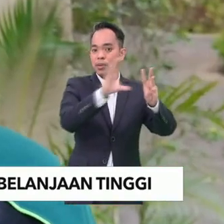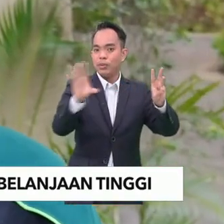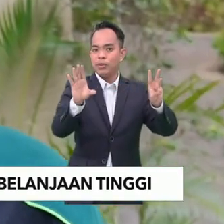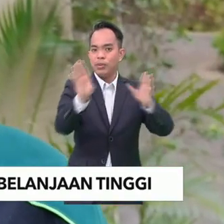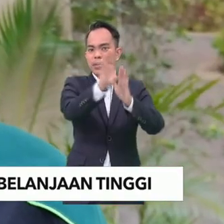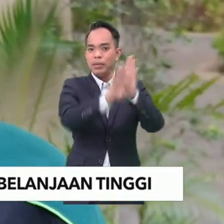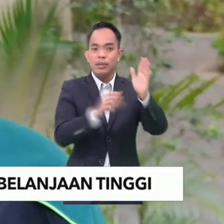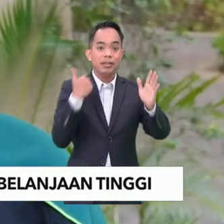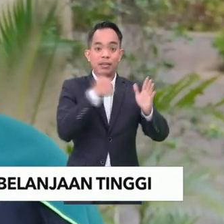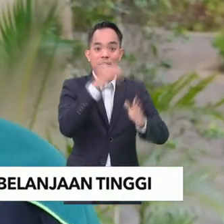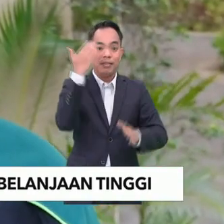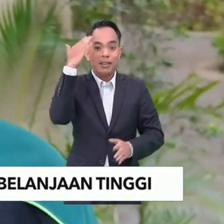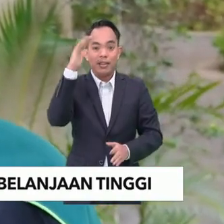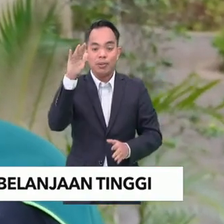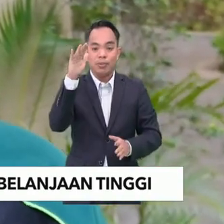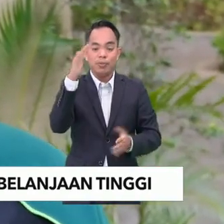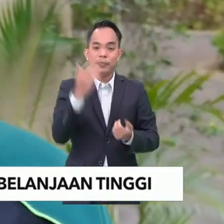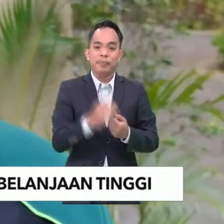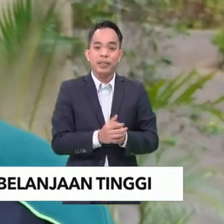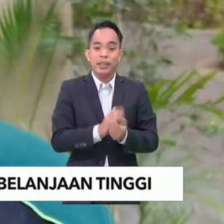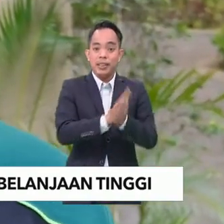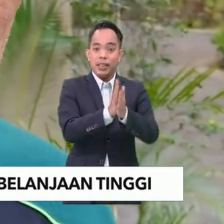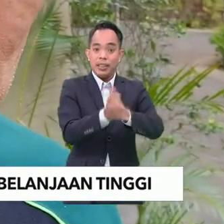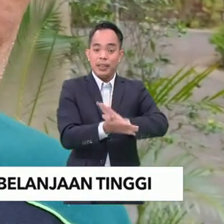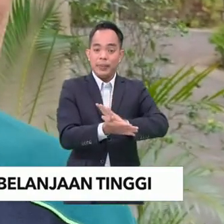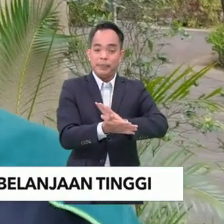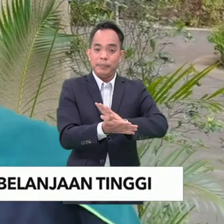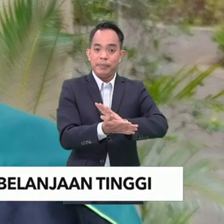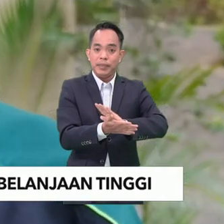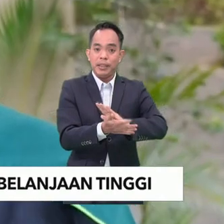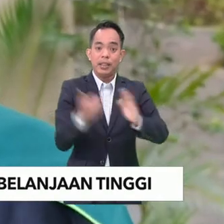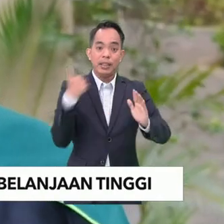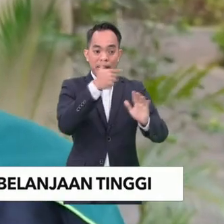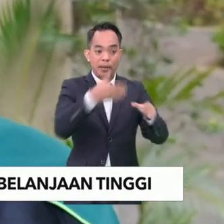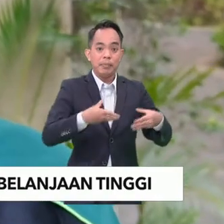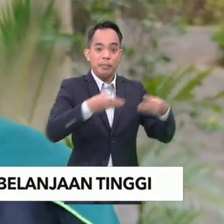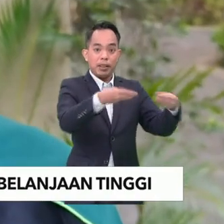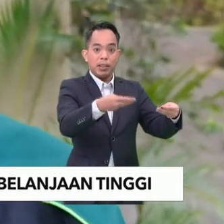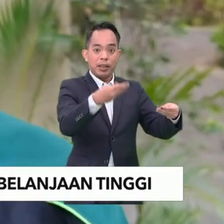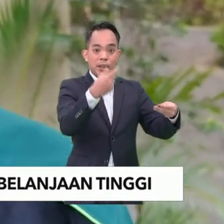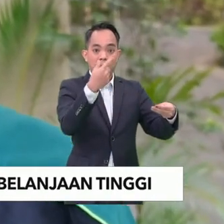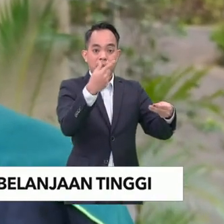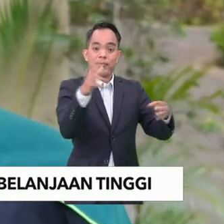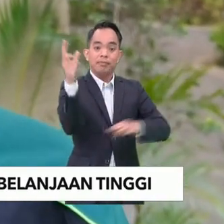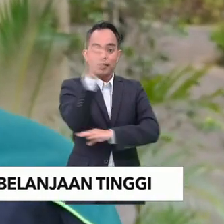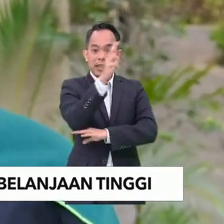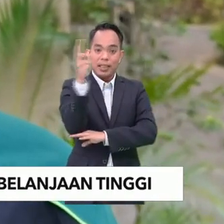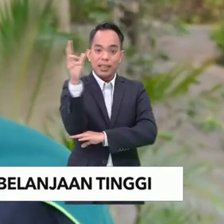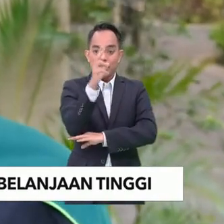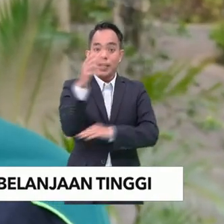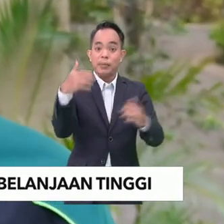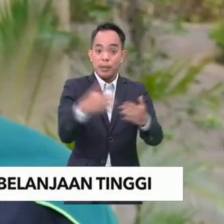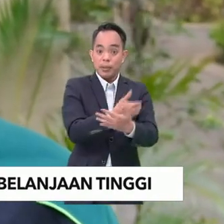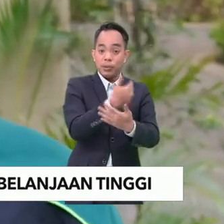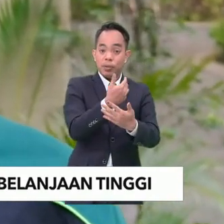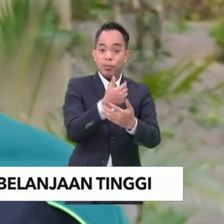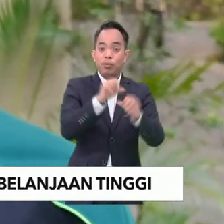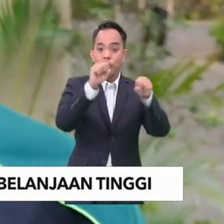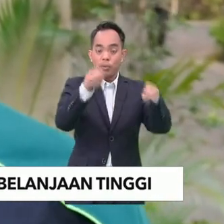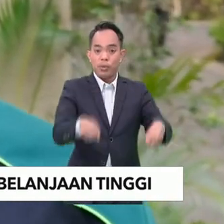jika tidak tahu Jadi kita menyerahkan pekerjaan baru ini supaya